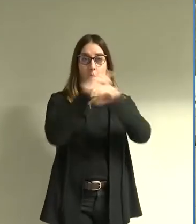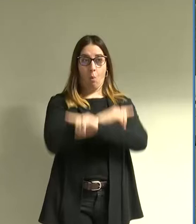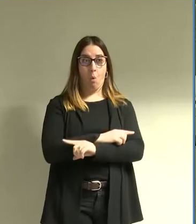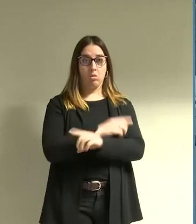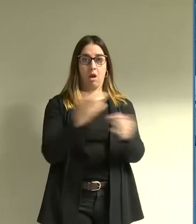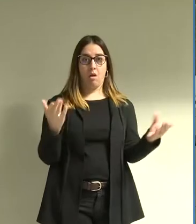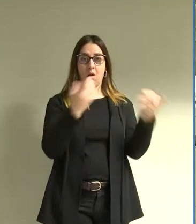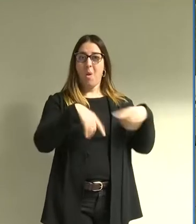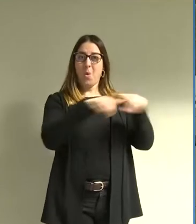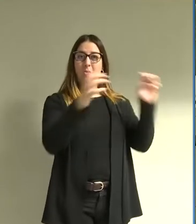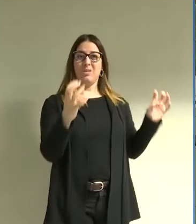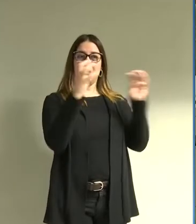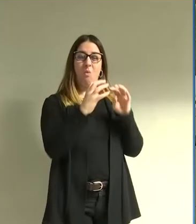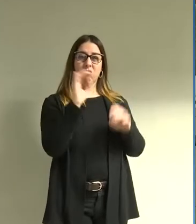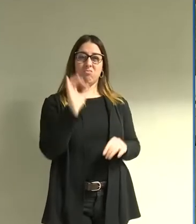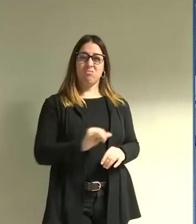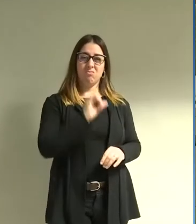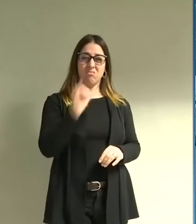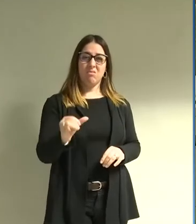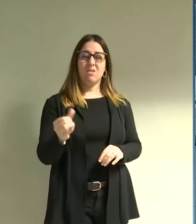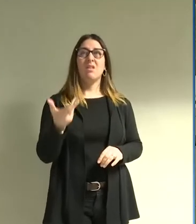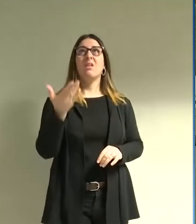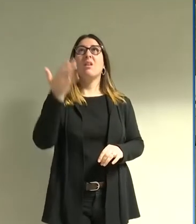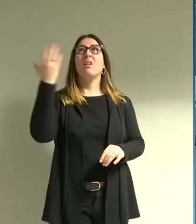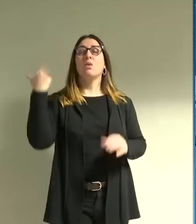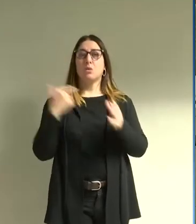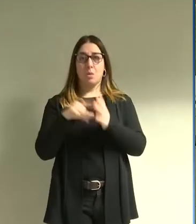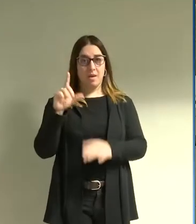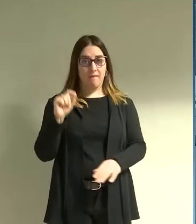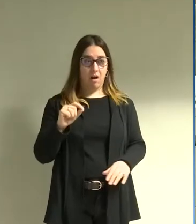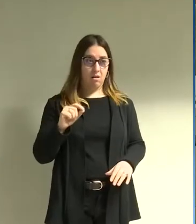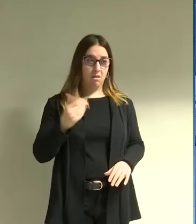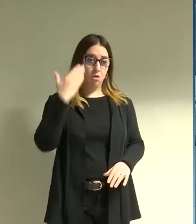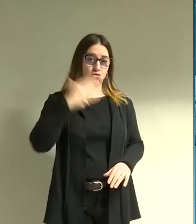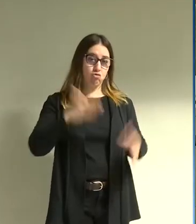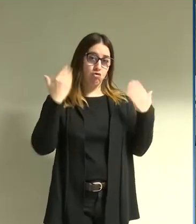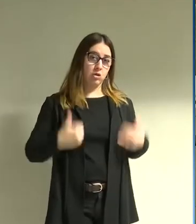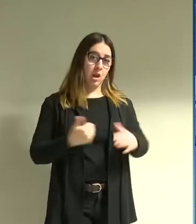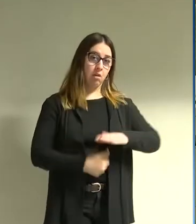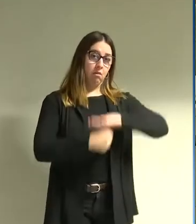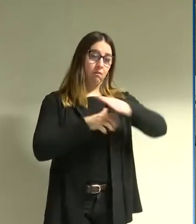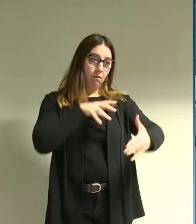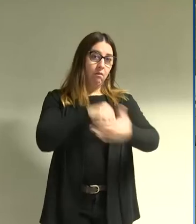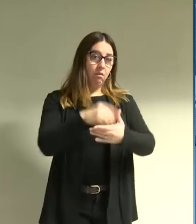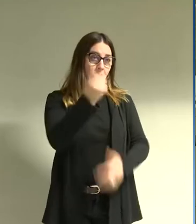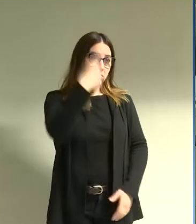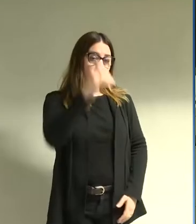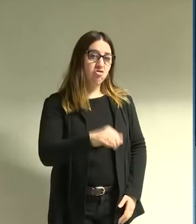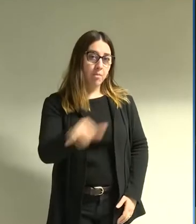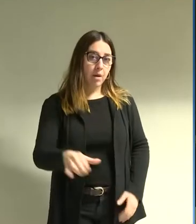commission n'a pas été réunie une seule fois depuis 2020 je sais de quoi je parle je logiciel je n'ai jamais été convoqué